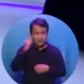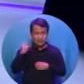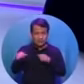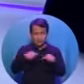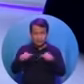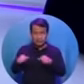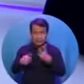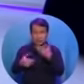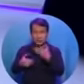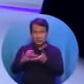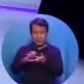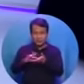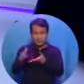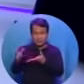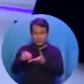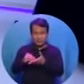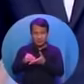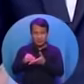yun. Dadaan ngayon ni Yumi.